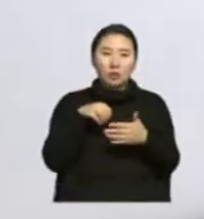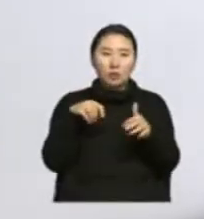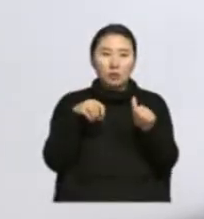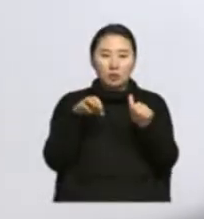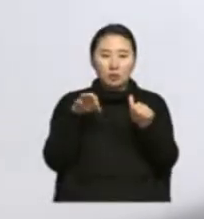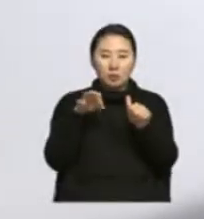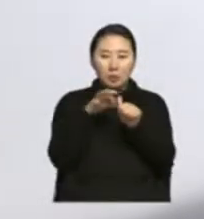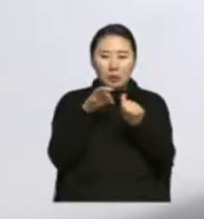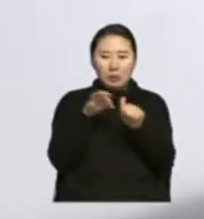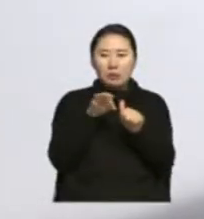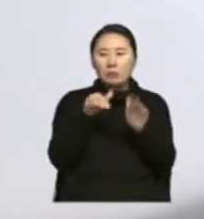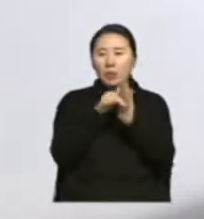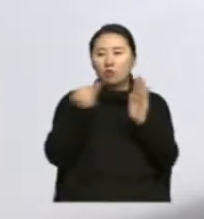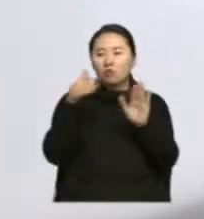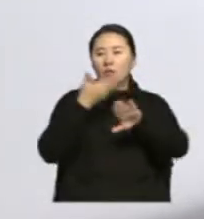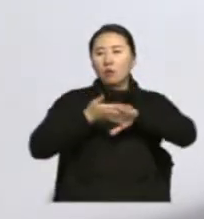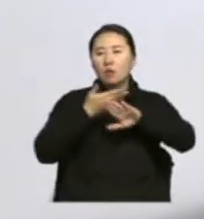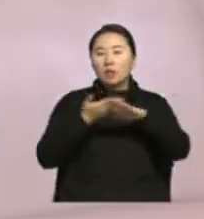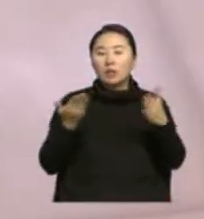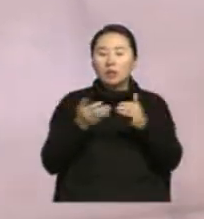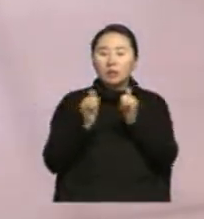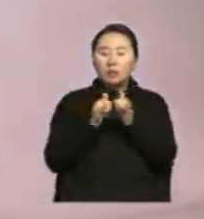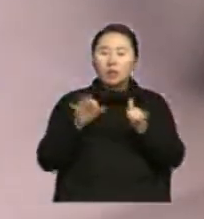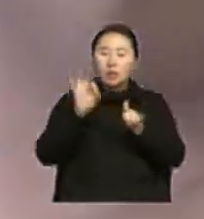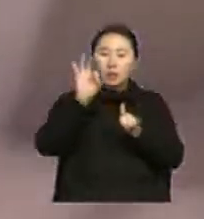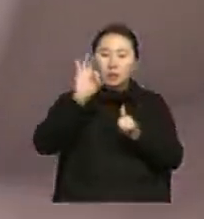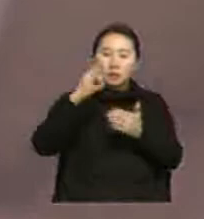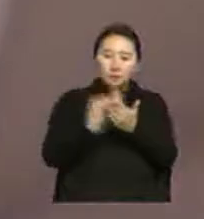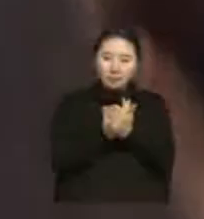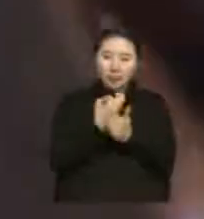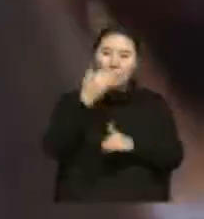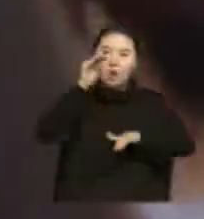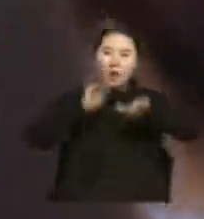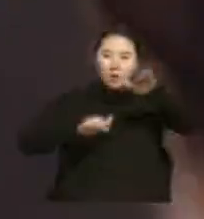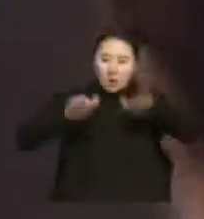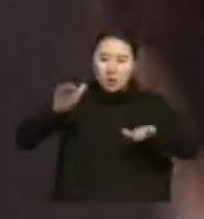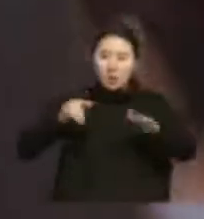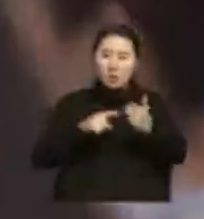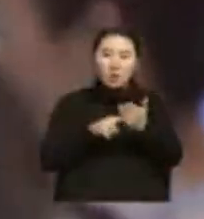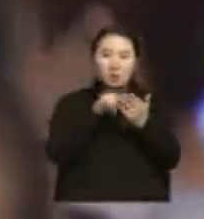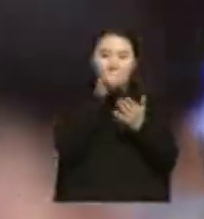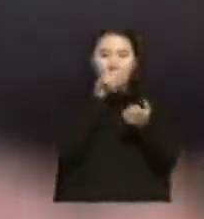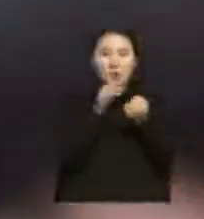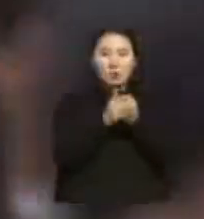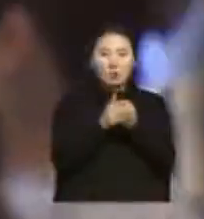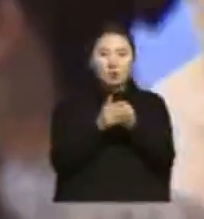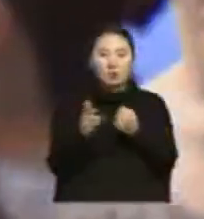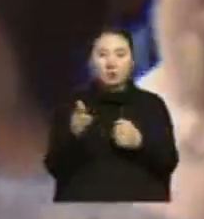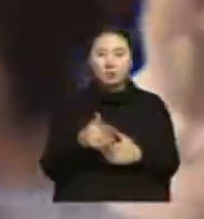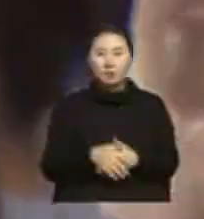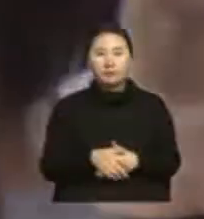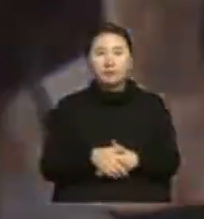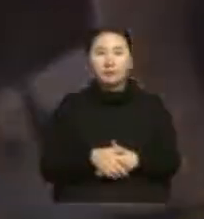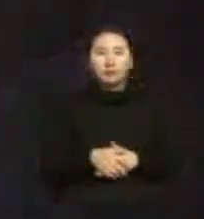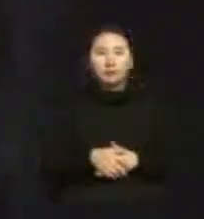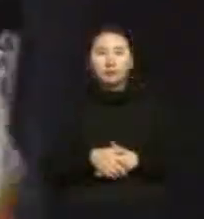산입 범위가 달라서 근로자 간의 임금 실수령액에 차이가 발생할 가능성이 있다는 점을